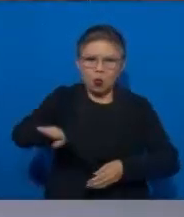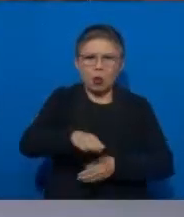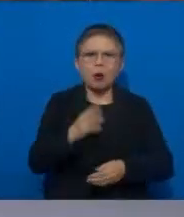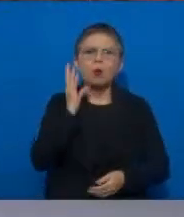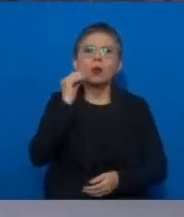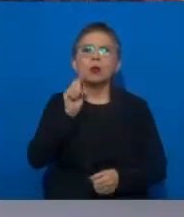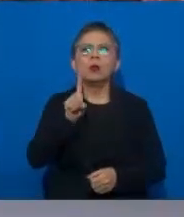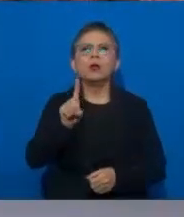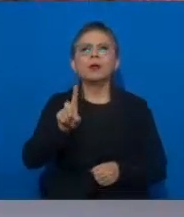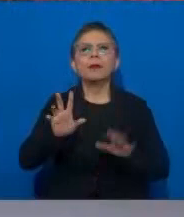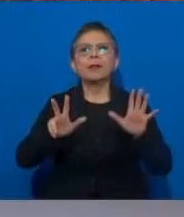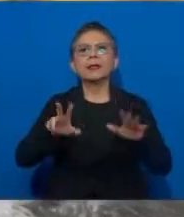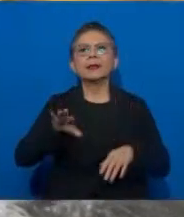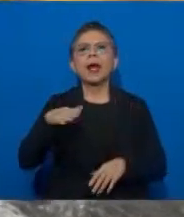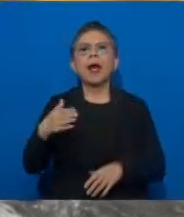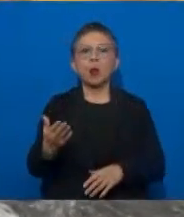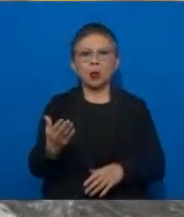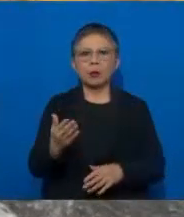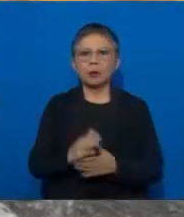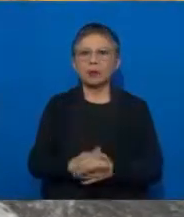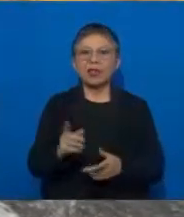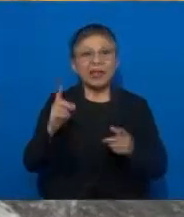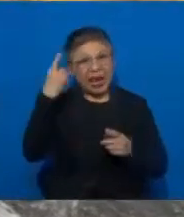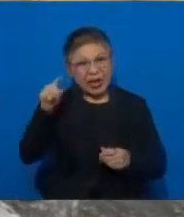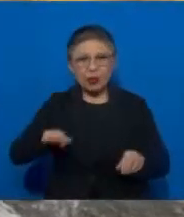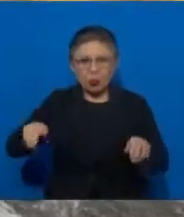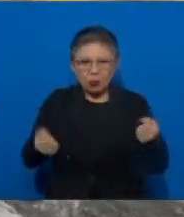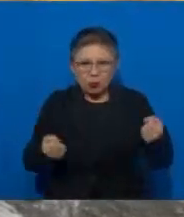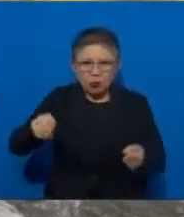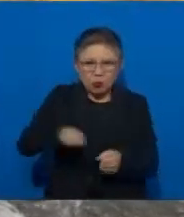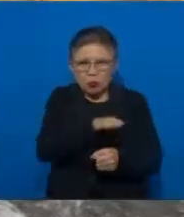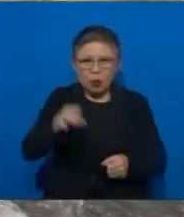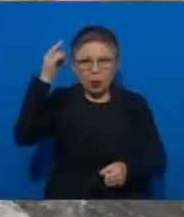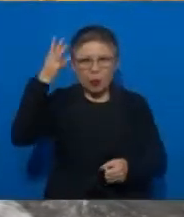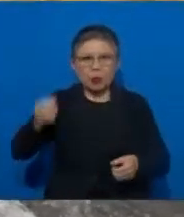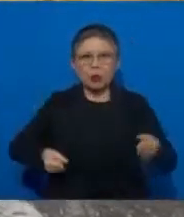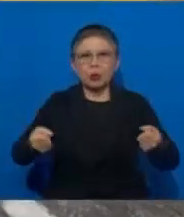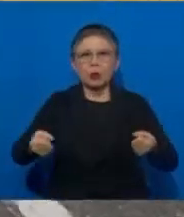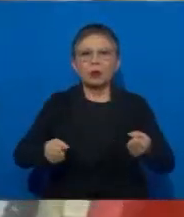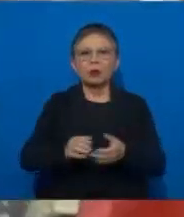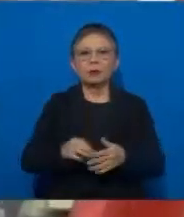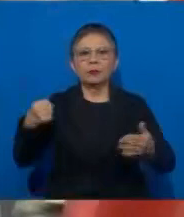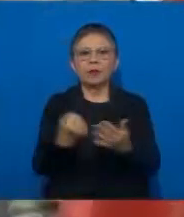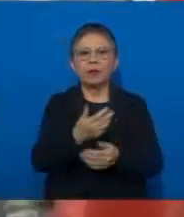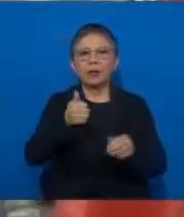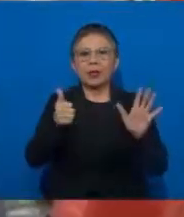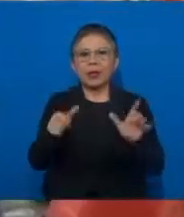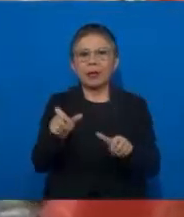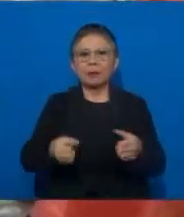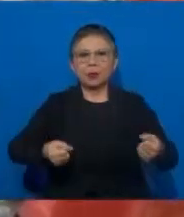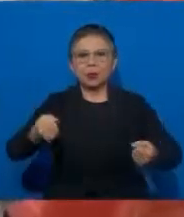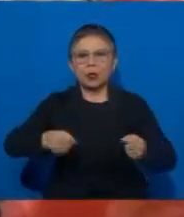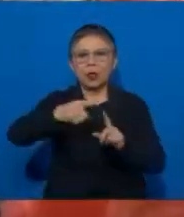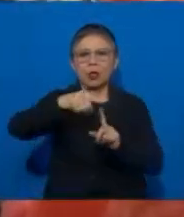berusia 18 tahun. Diduga akibat aksi ugal-ugalan sopir, truk pengangkut furniture menabrak 6 kendaraan lainnya di gerbang